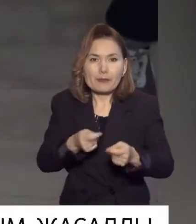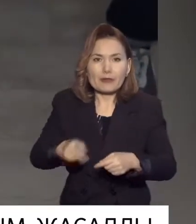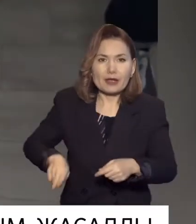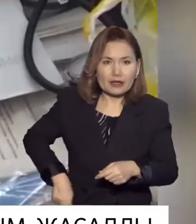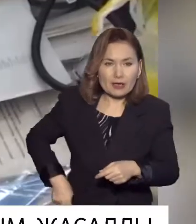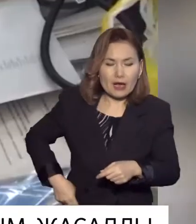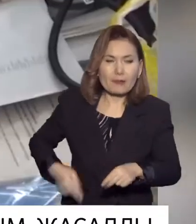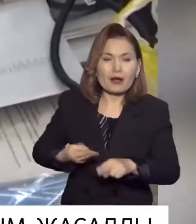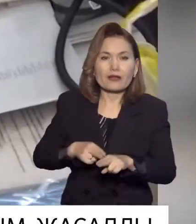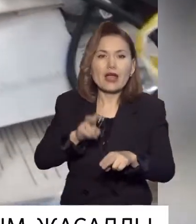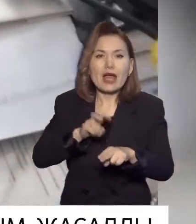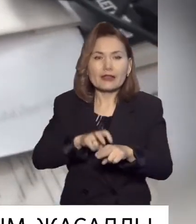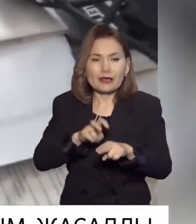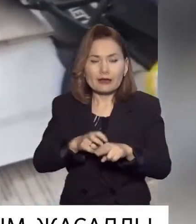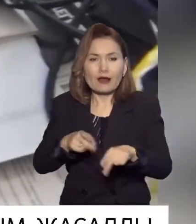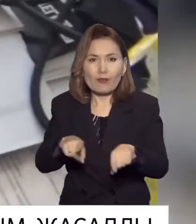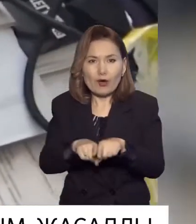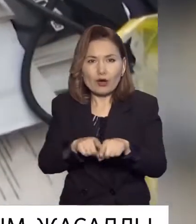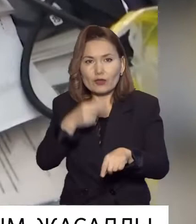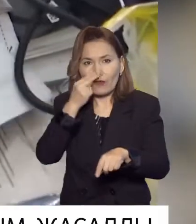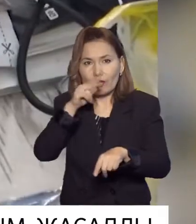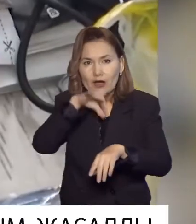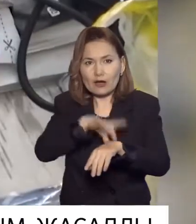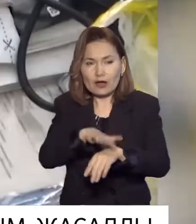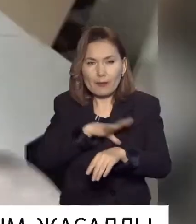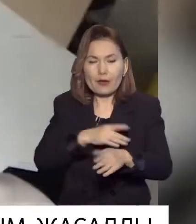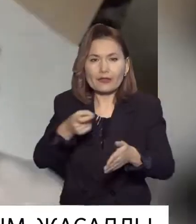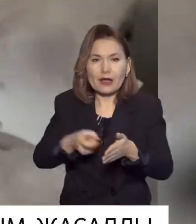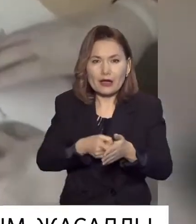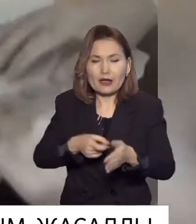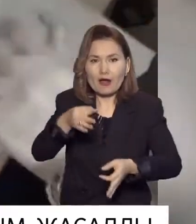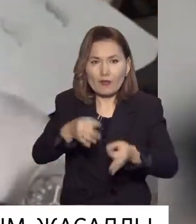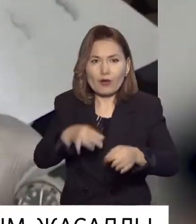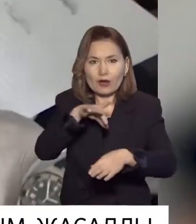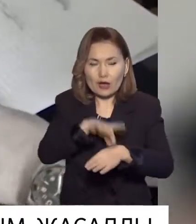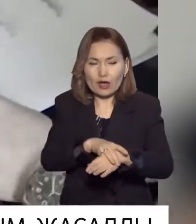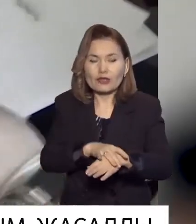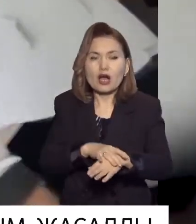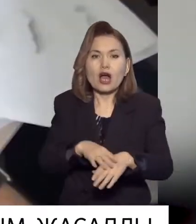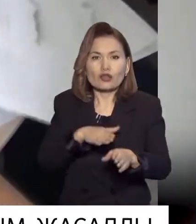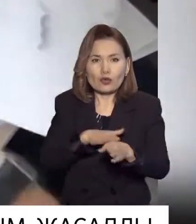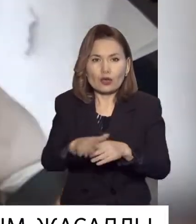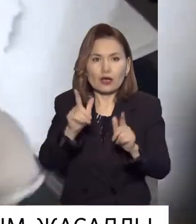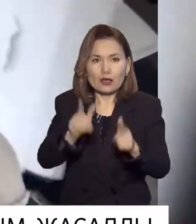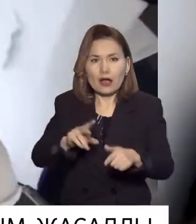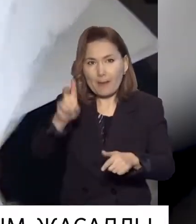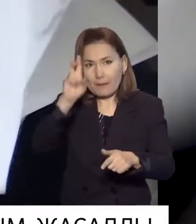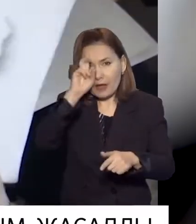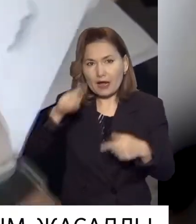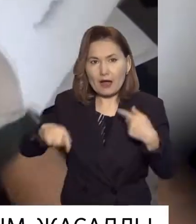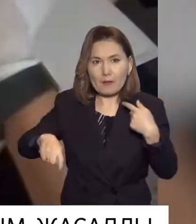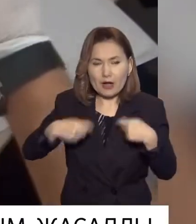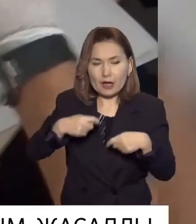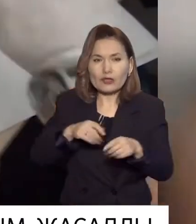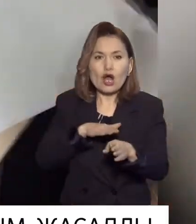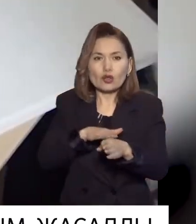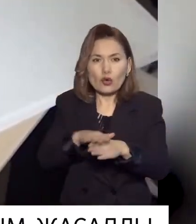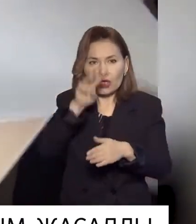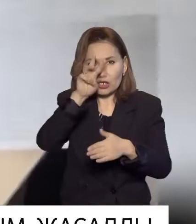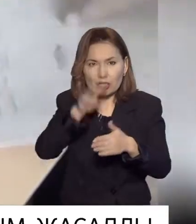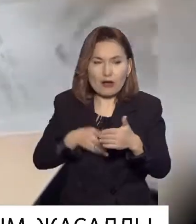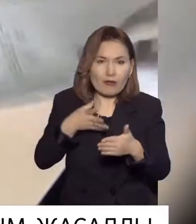меңгерушісі, дәрігер және 2 медбике болды. Тергеу барысында олар қылмыс жасағандарын мойындап, мемлекетке келтірілген шығынды толықтай